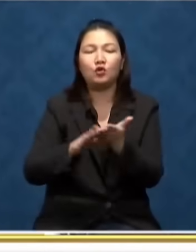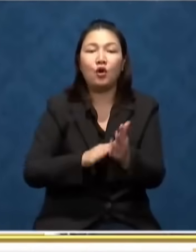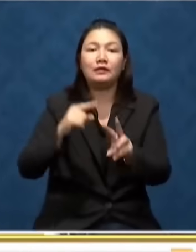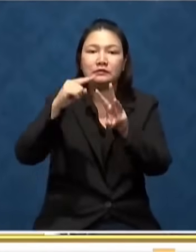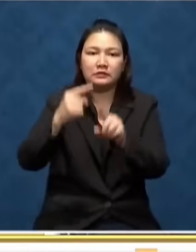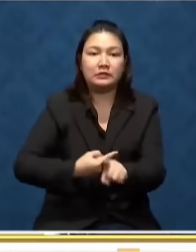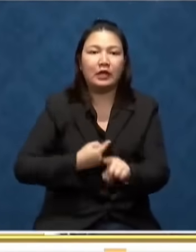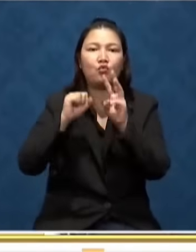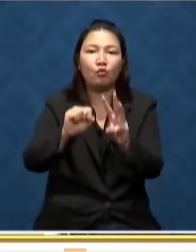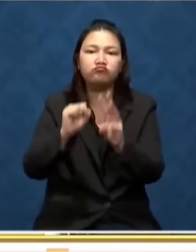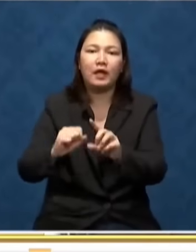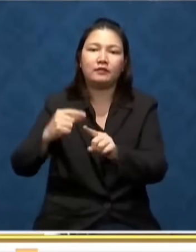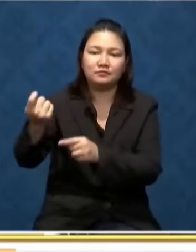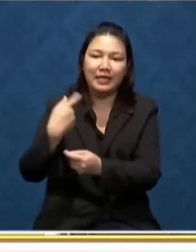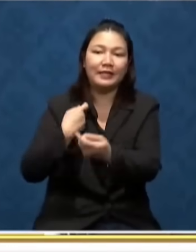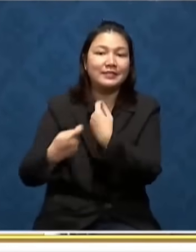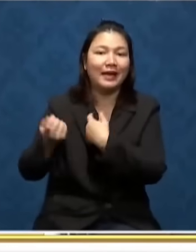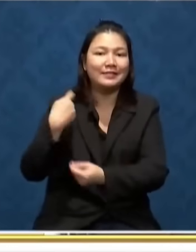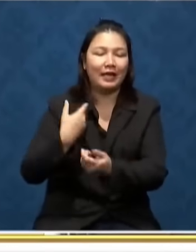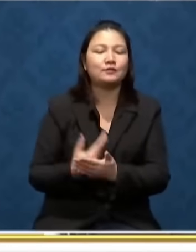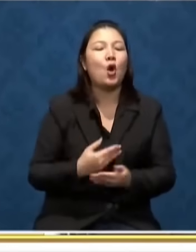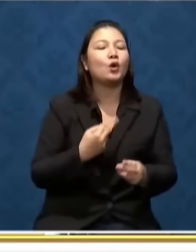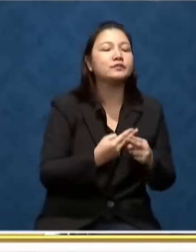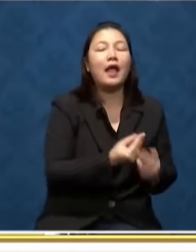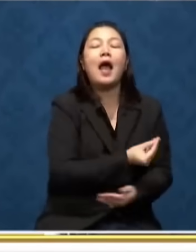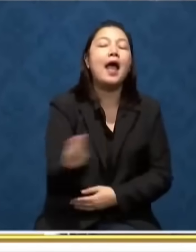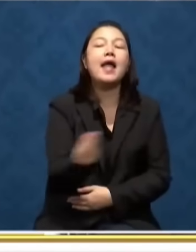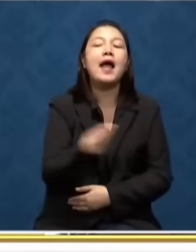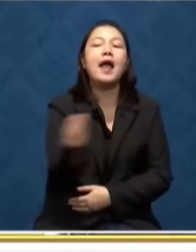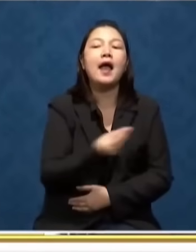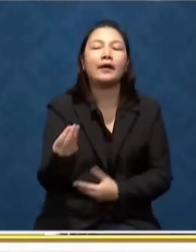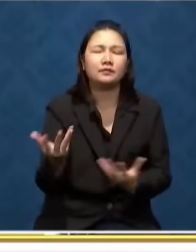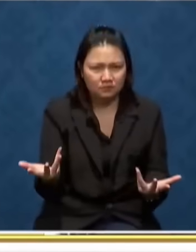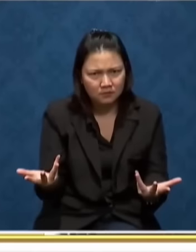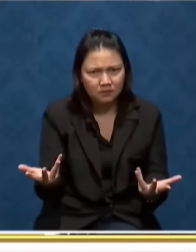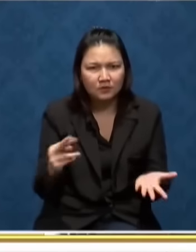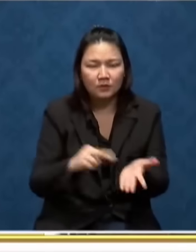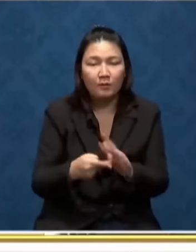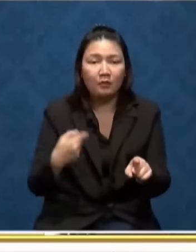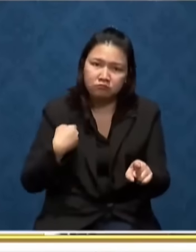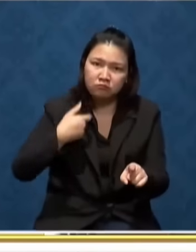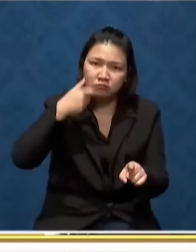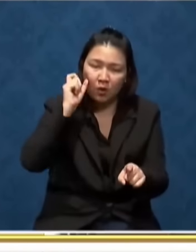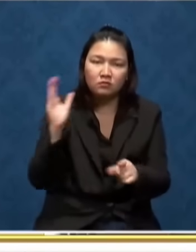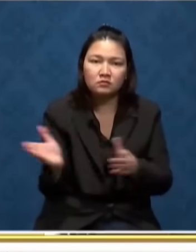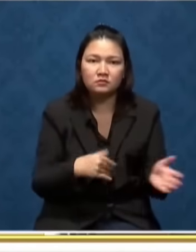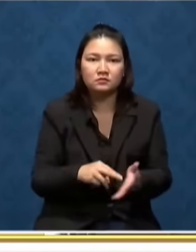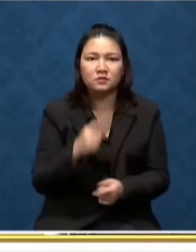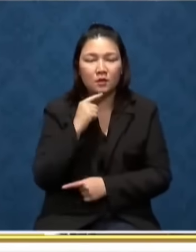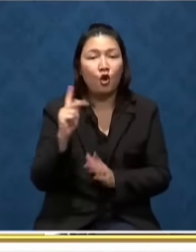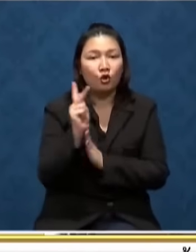แย่ไหมครับท่านประธานพระราชบัญญัติคุ้มครองข้อมูลส่วนบุคคล2562หรือกฎหมาย